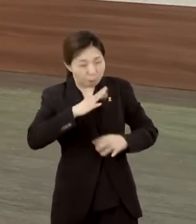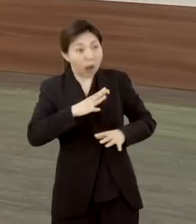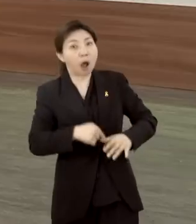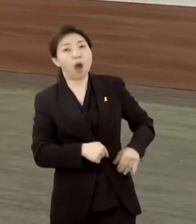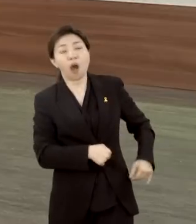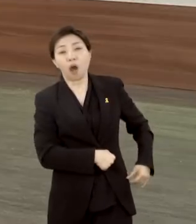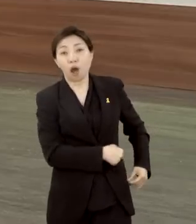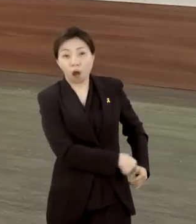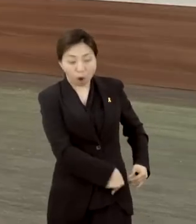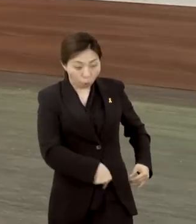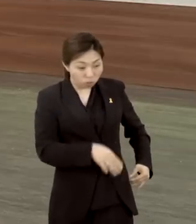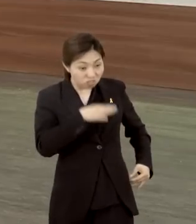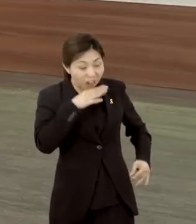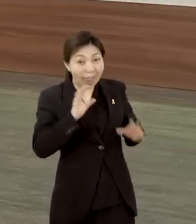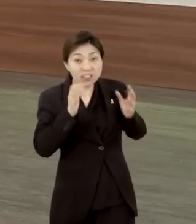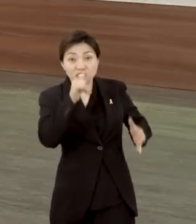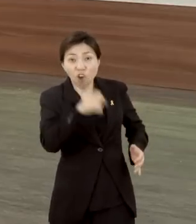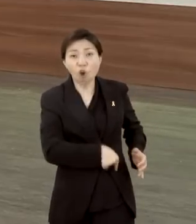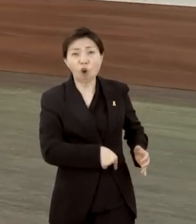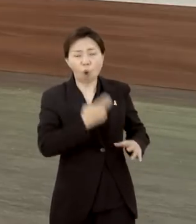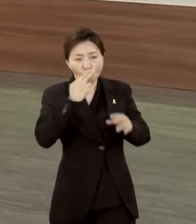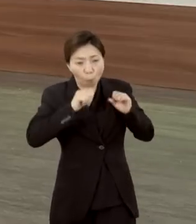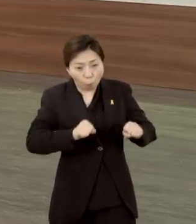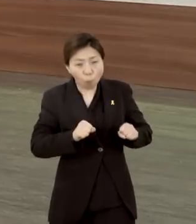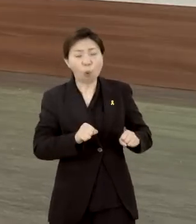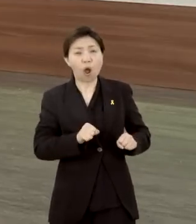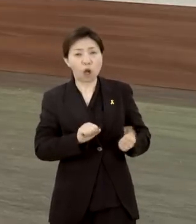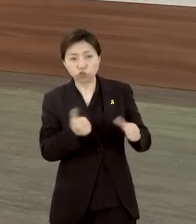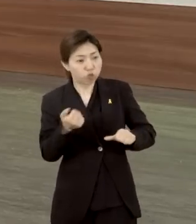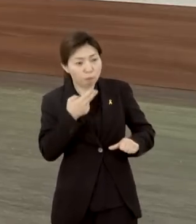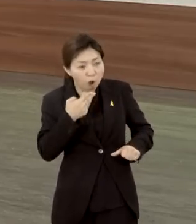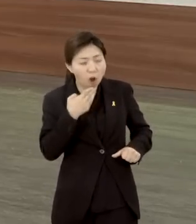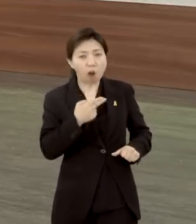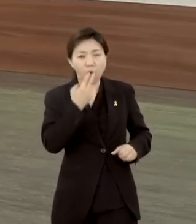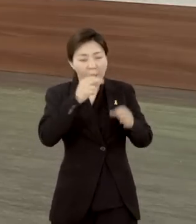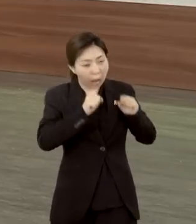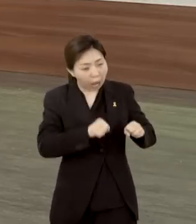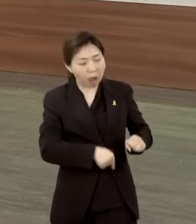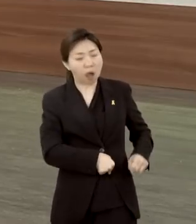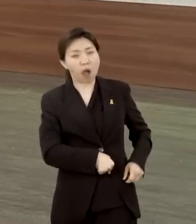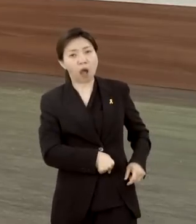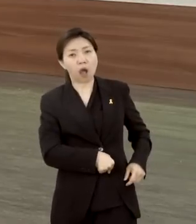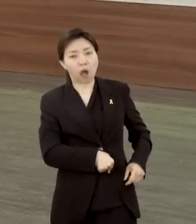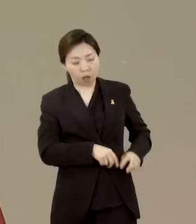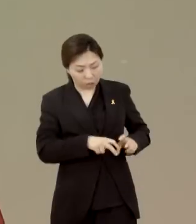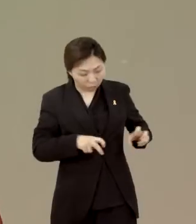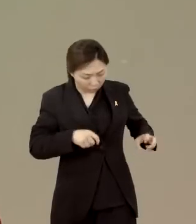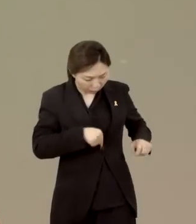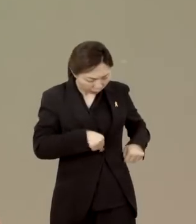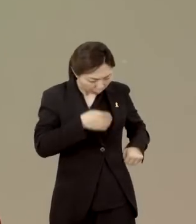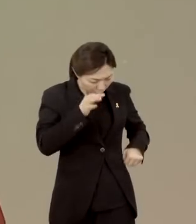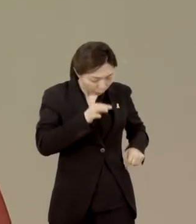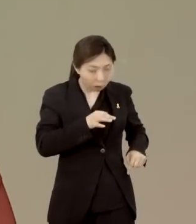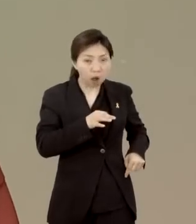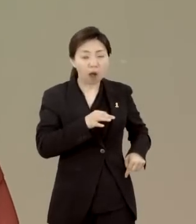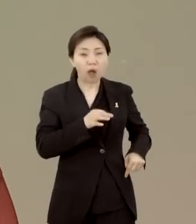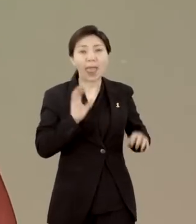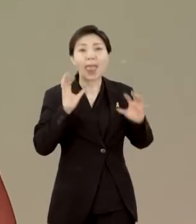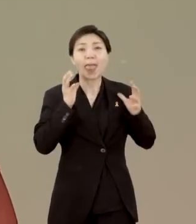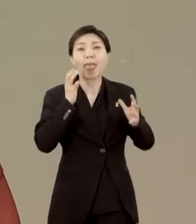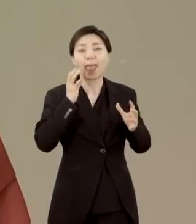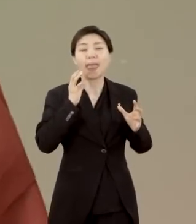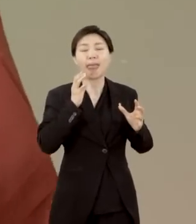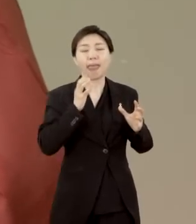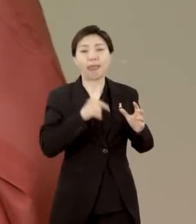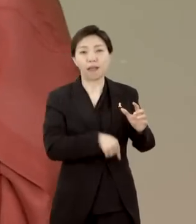다들 놀래가지고 에구머니나 정말 뱃속에 애가 아직도 살아 있었네 내가 가만히 보니까